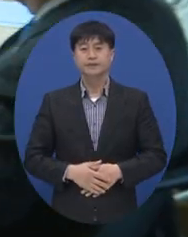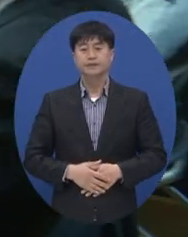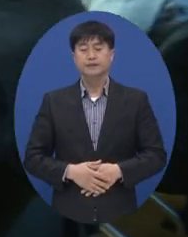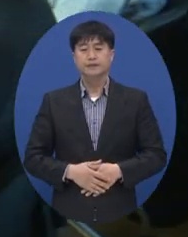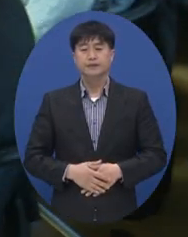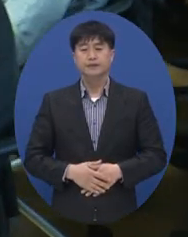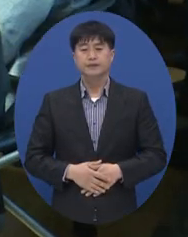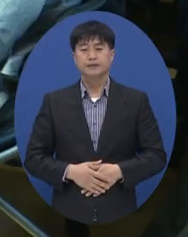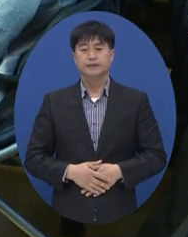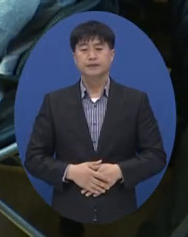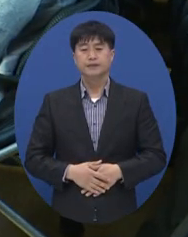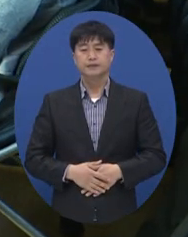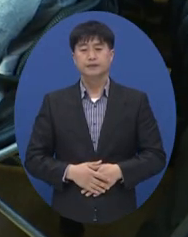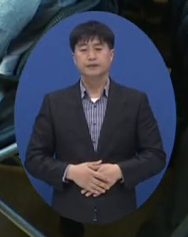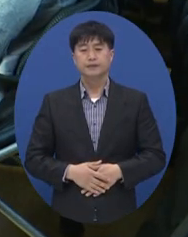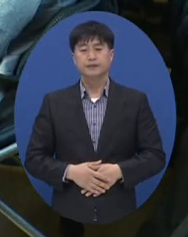경기 줄 tv 김태 입니다